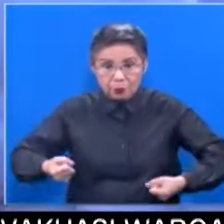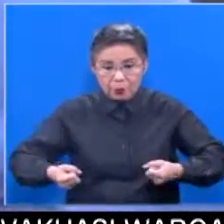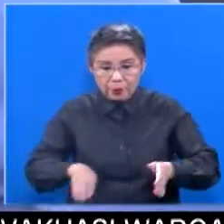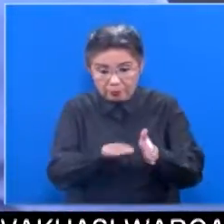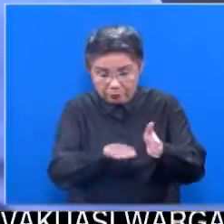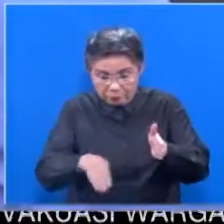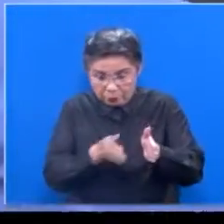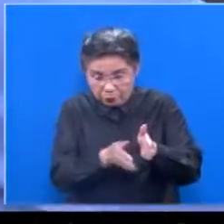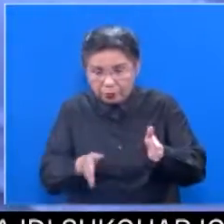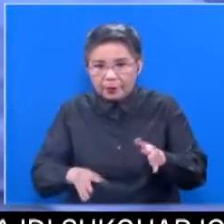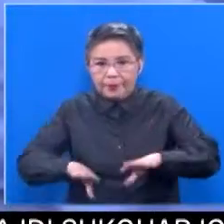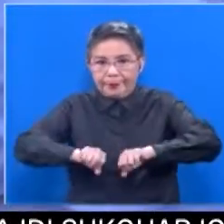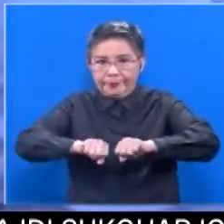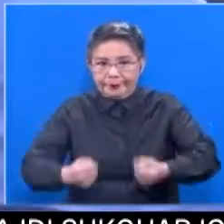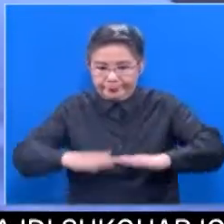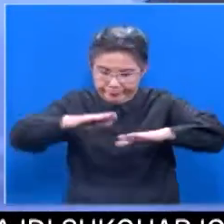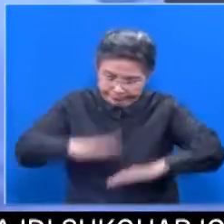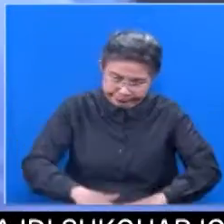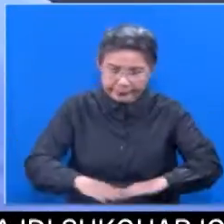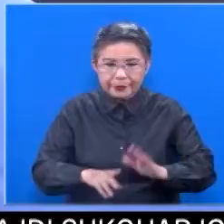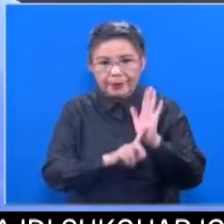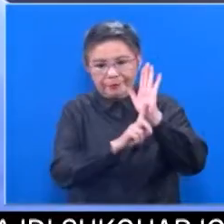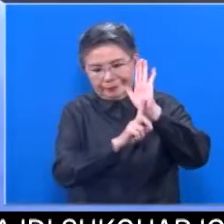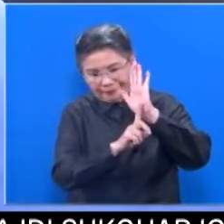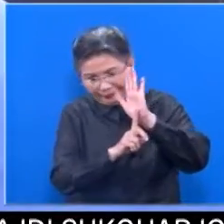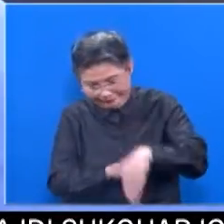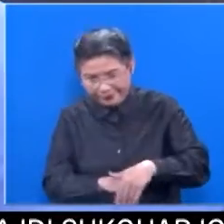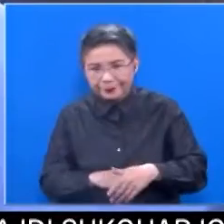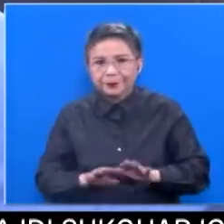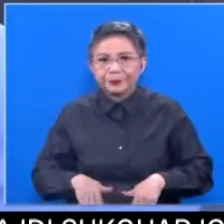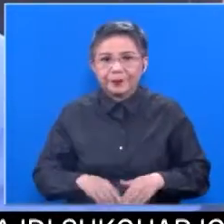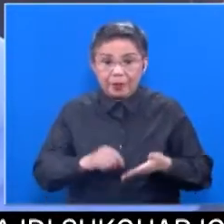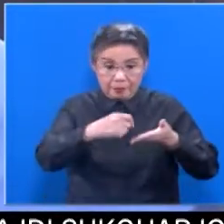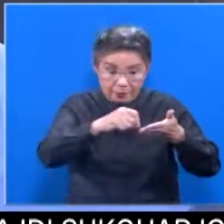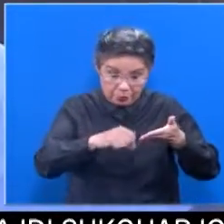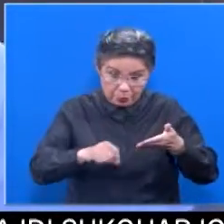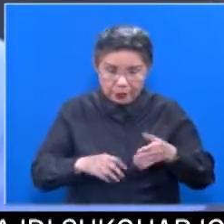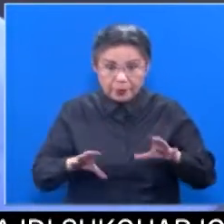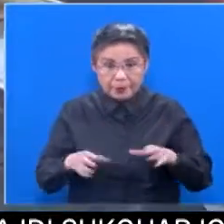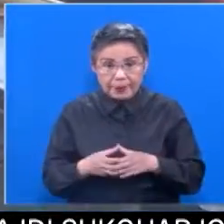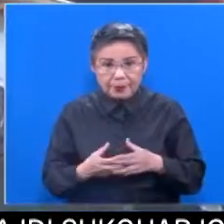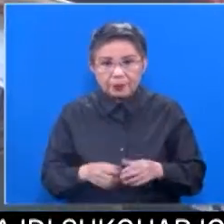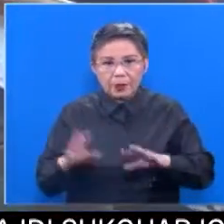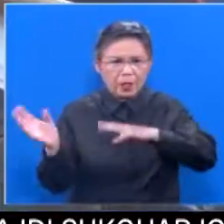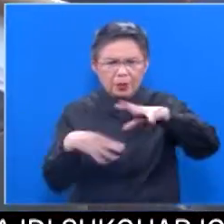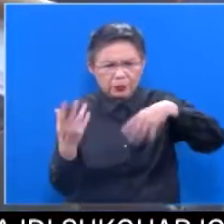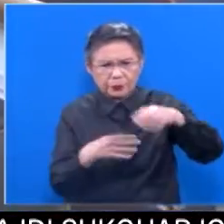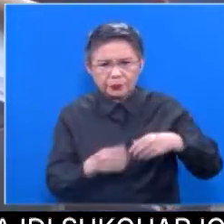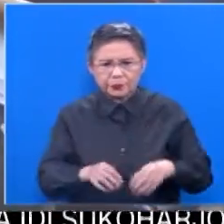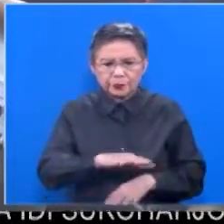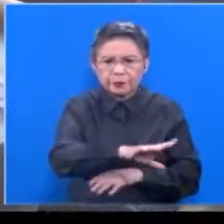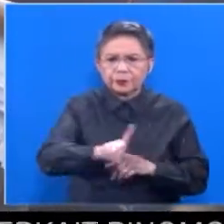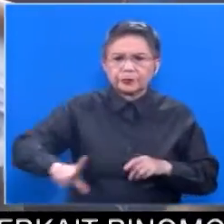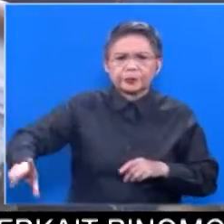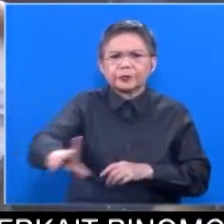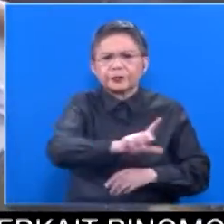terparkir ringsek tertimpa besi reklame. Dari pendataan petugas SAR gabungan, angin kencang juga menyapu area